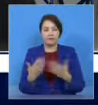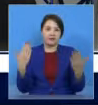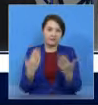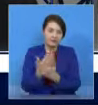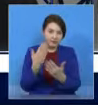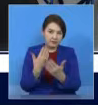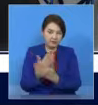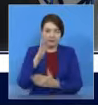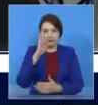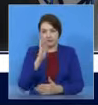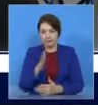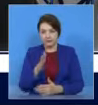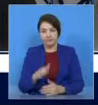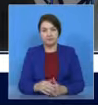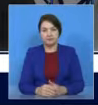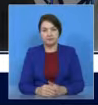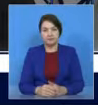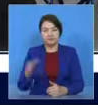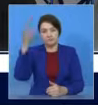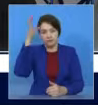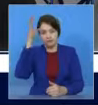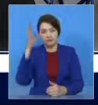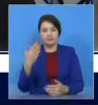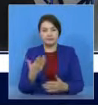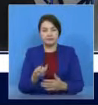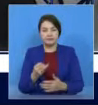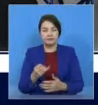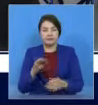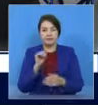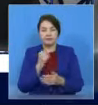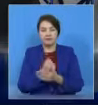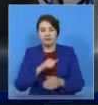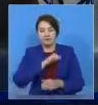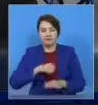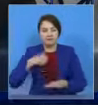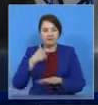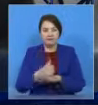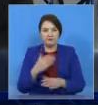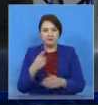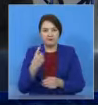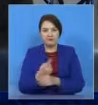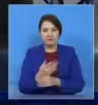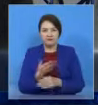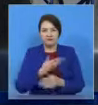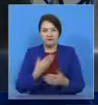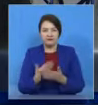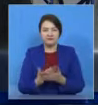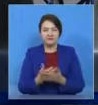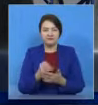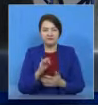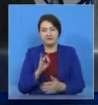жаңалықтар болып жатыр. Білім беру саласына қойылатын ең басты талаптардың бірі